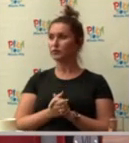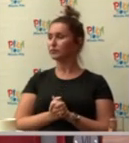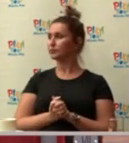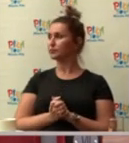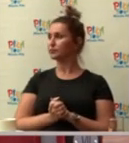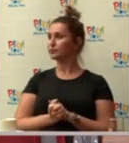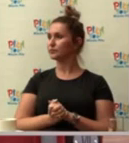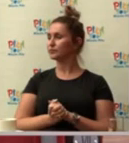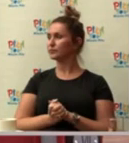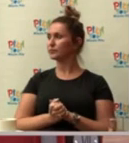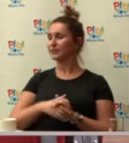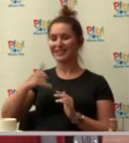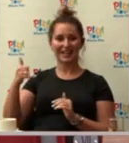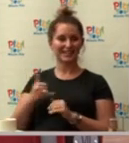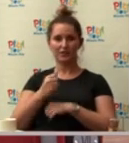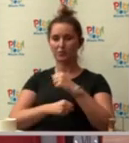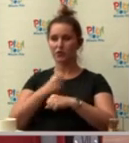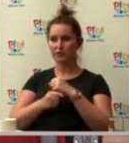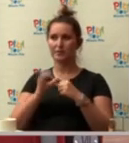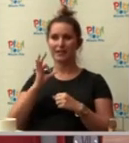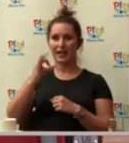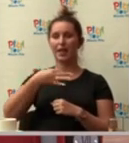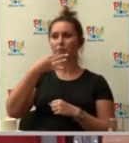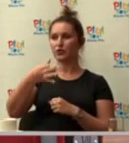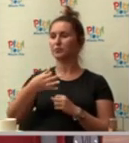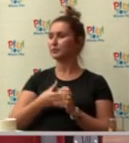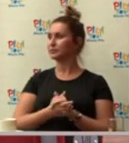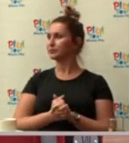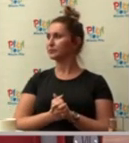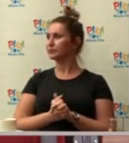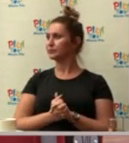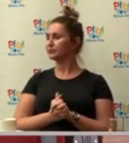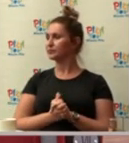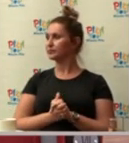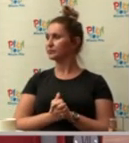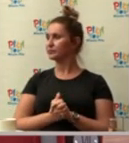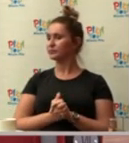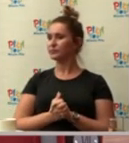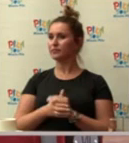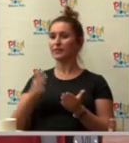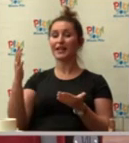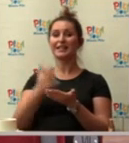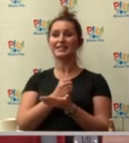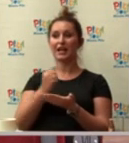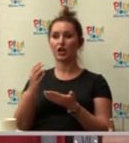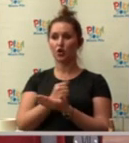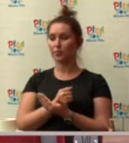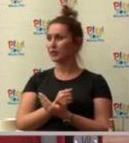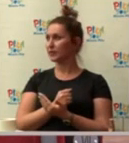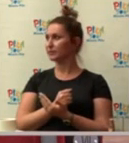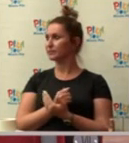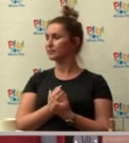że zawsze pracowałem z najlepszymi i tak jest cały czas. Co do zarobków, może od tego zacznę, bo tak sobie to pisałem.